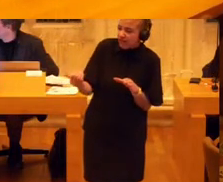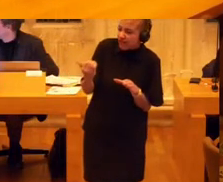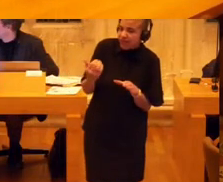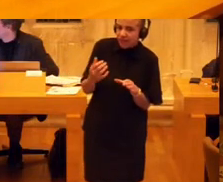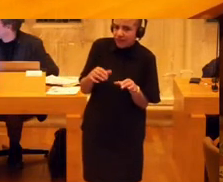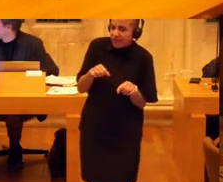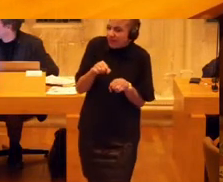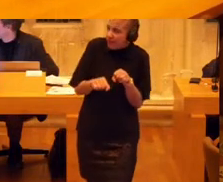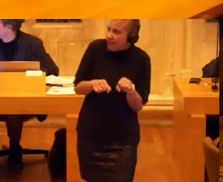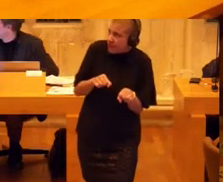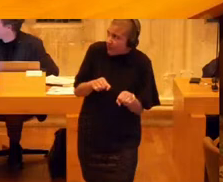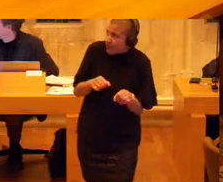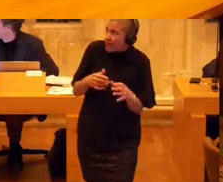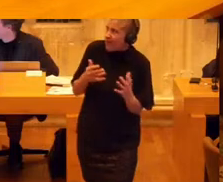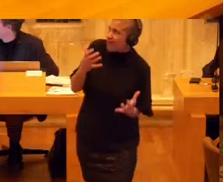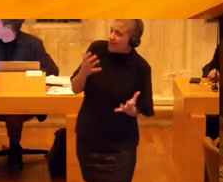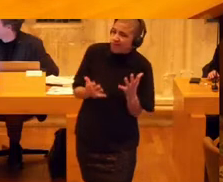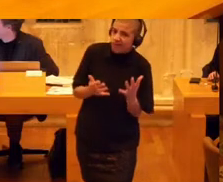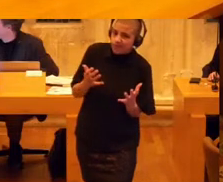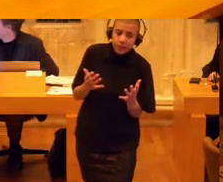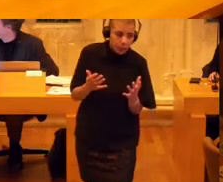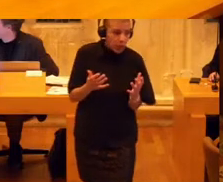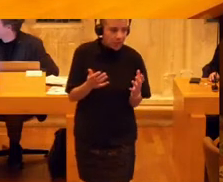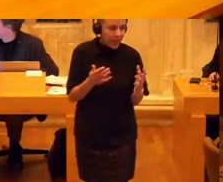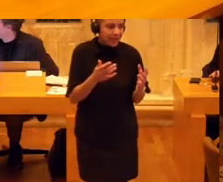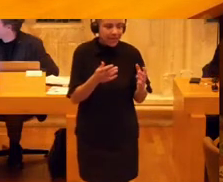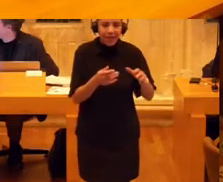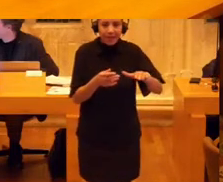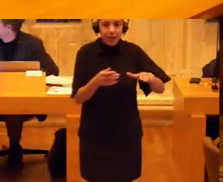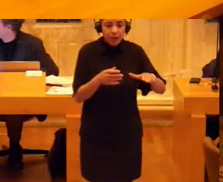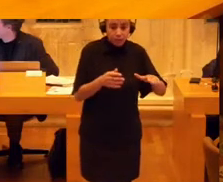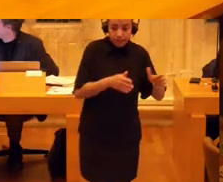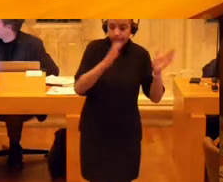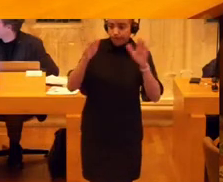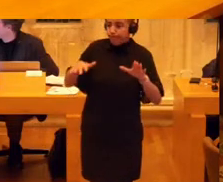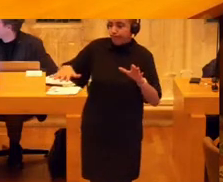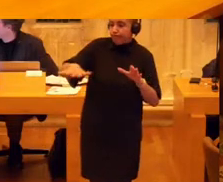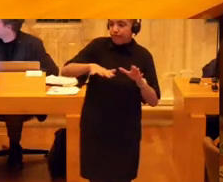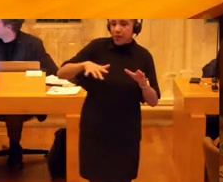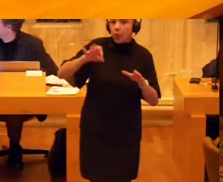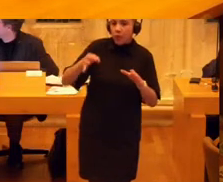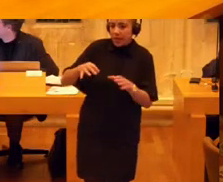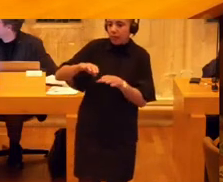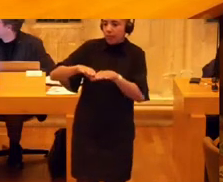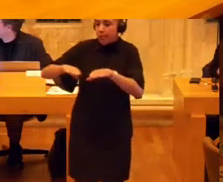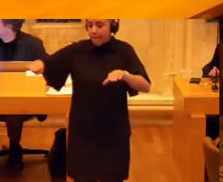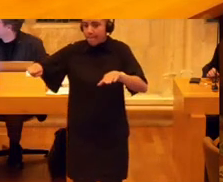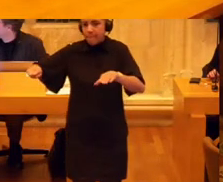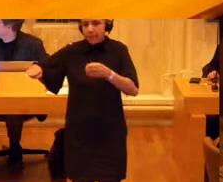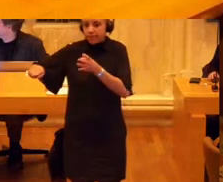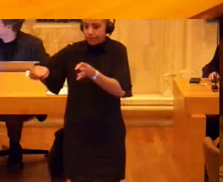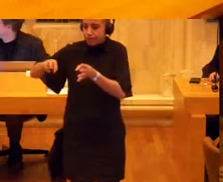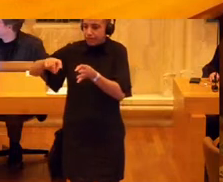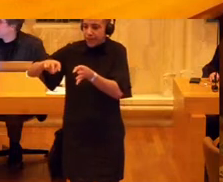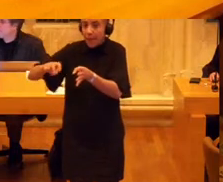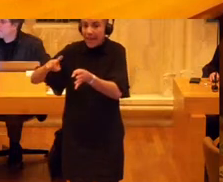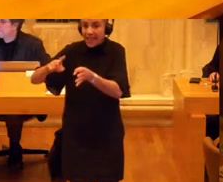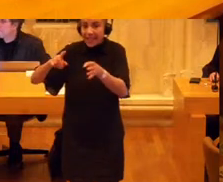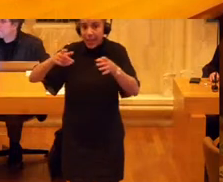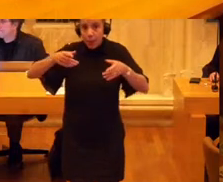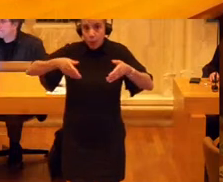effectivement, ils sont au même niveau, mais la réflexion qu'on s'est faite en lien avec les services, c'était de se dire, là, on est dans la montée. Et